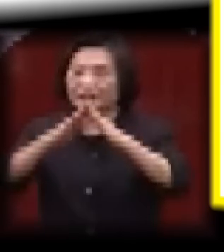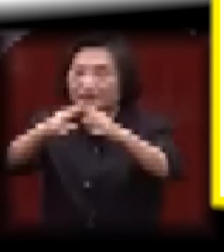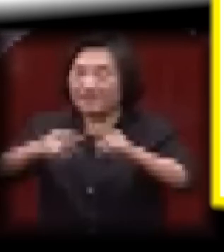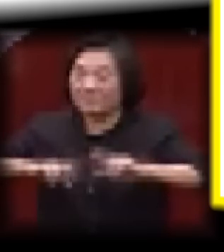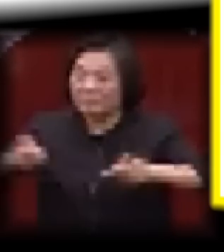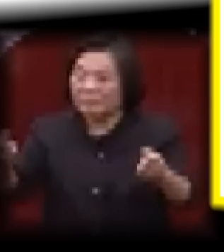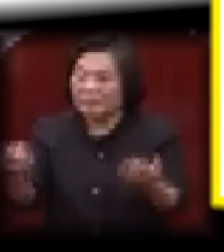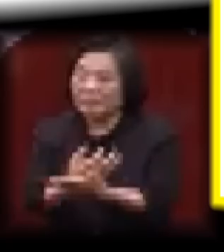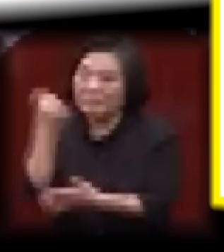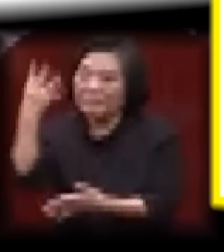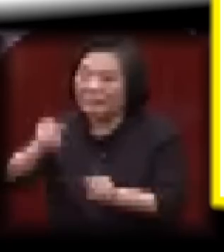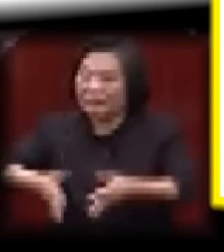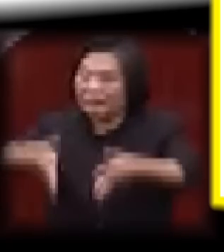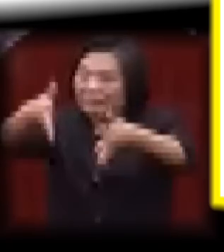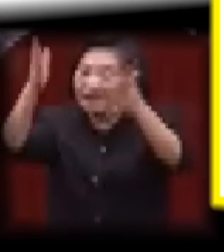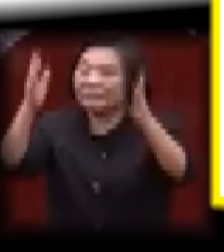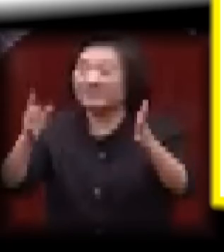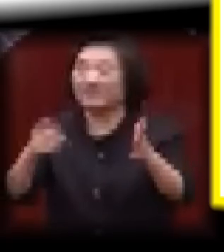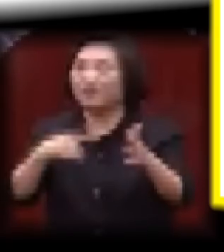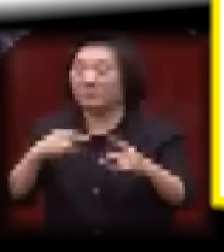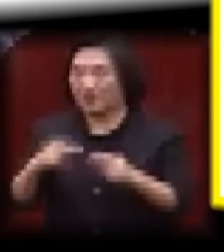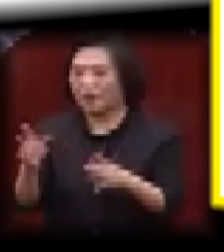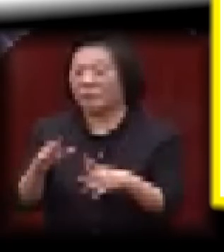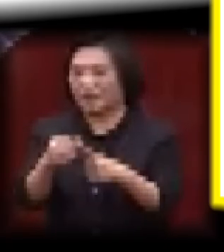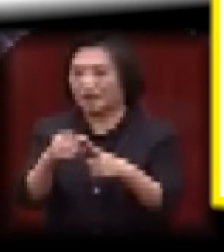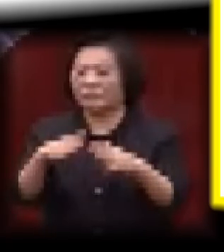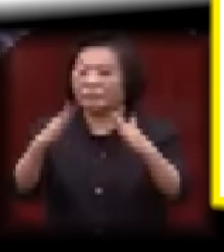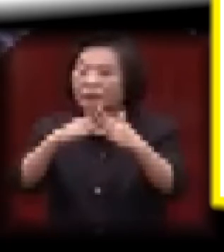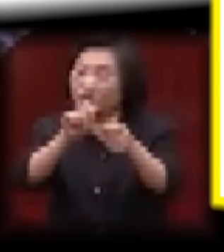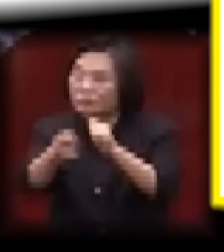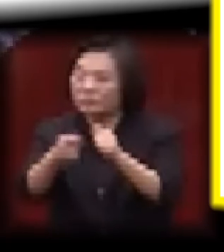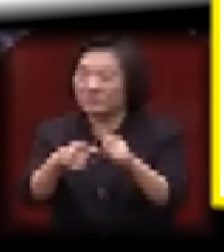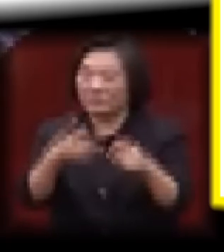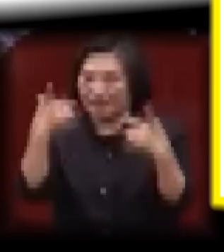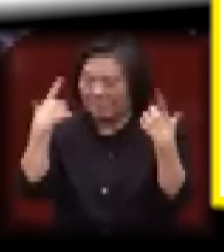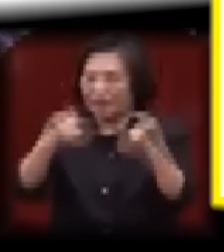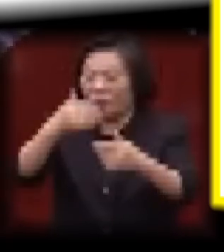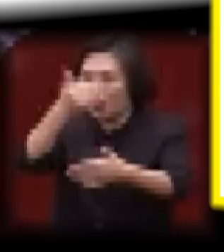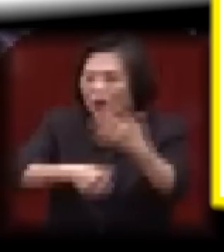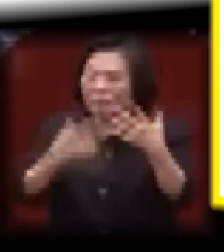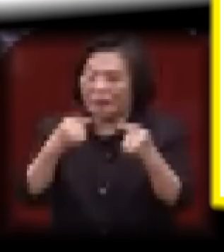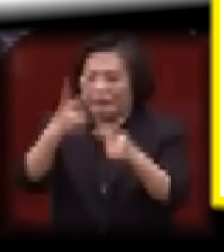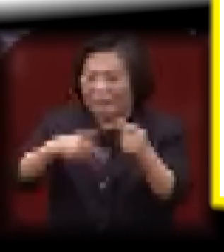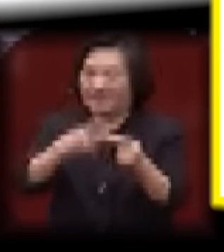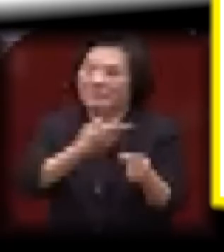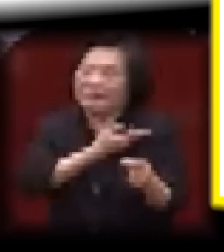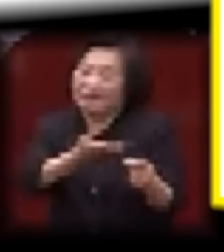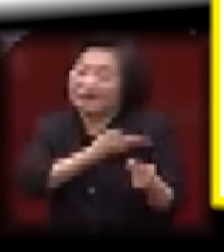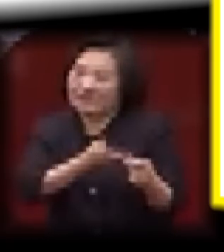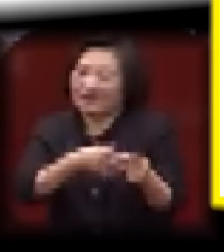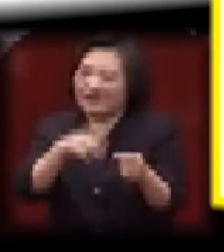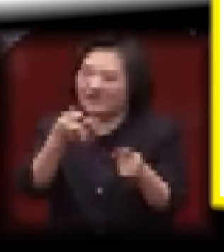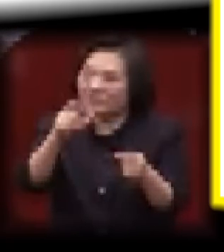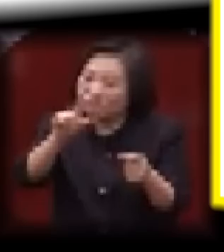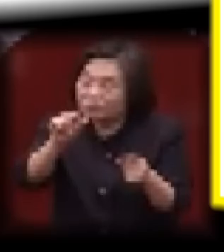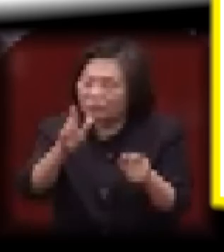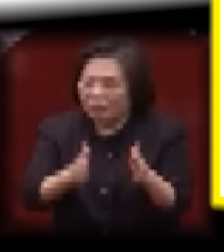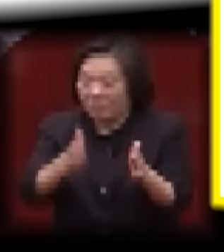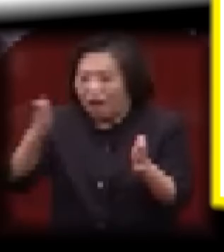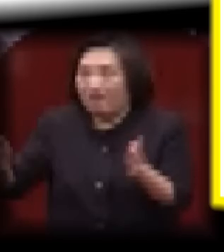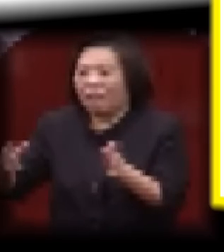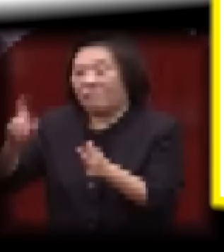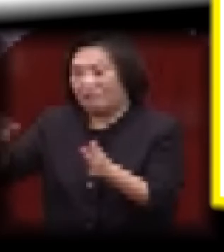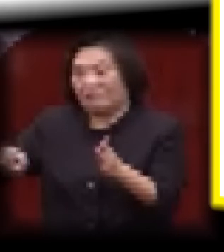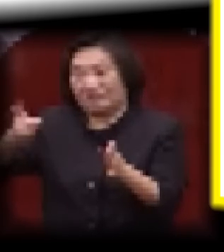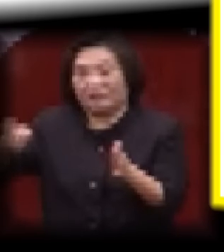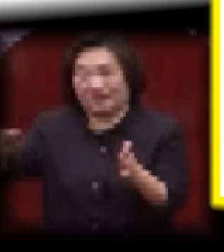做了几个改变，你知道。第一个是房屋税的这个延长减征，你知道，从2年变成12年。那协议核建的土